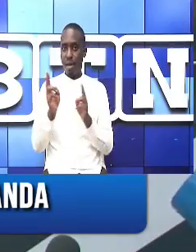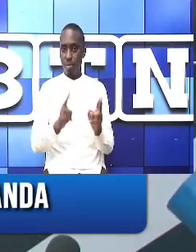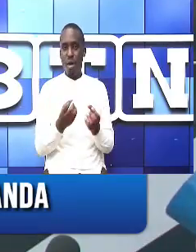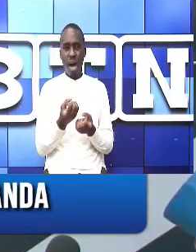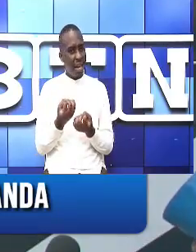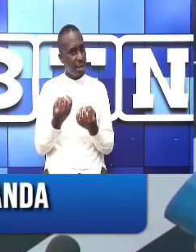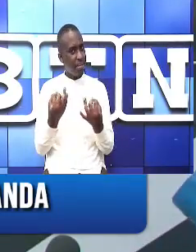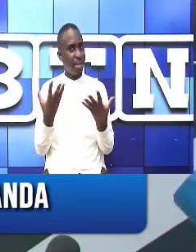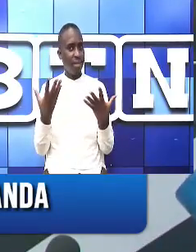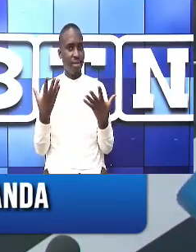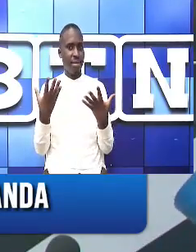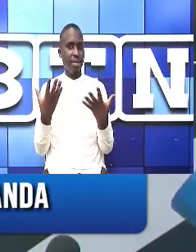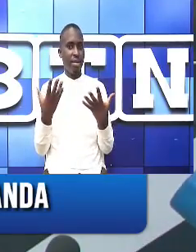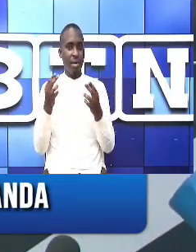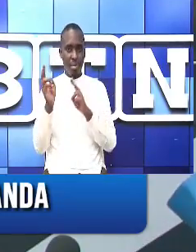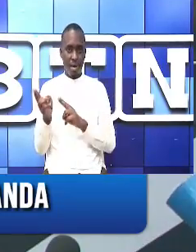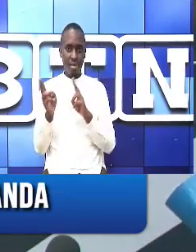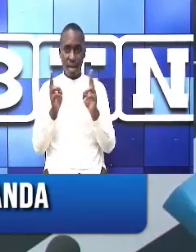benshi